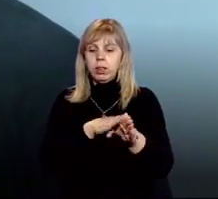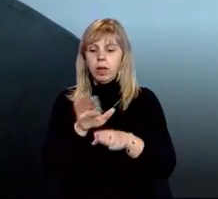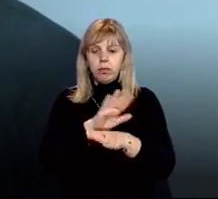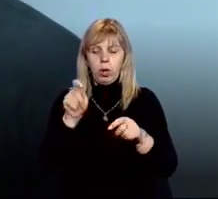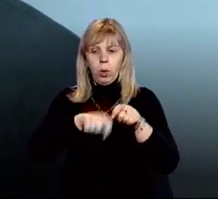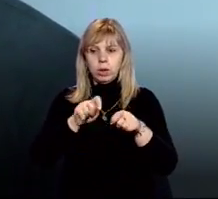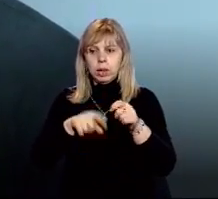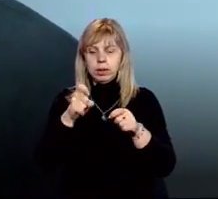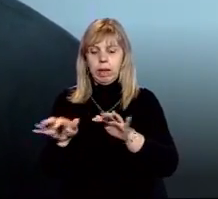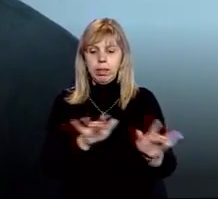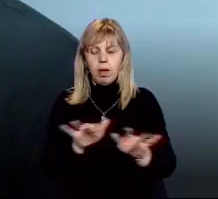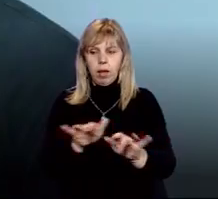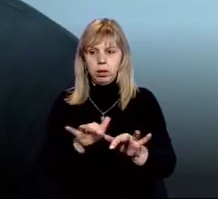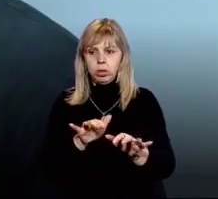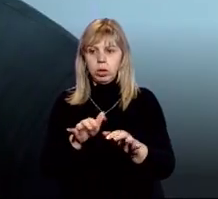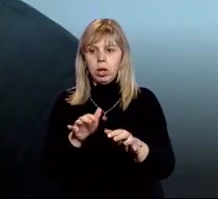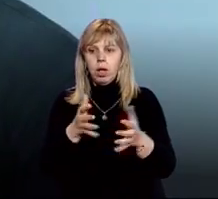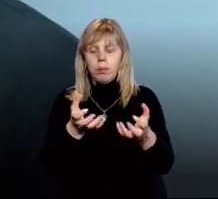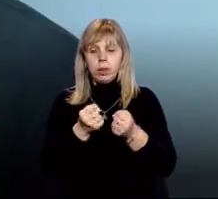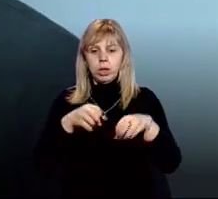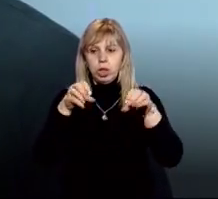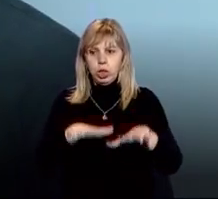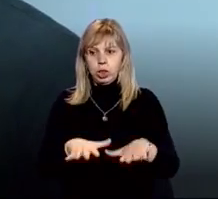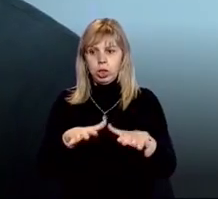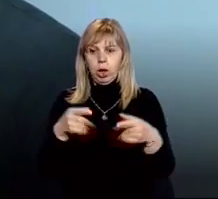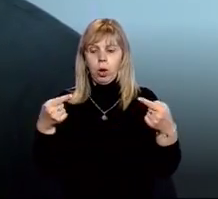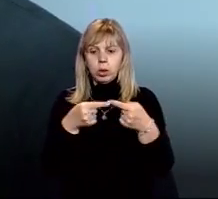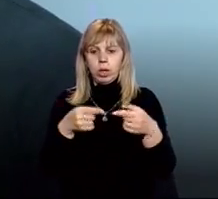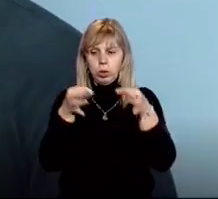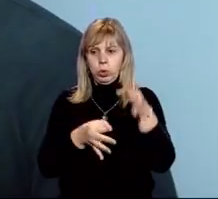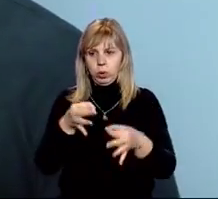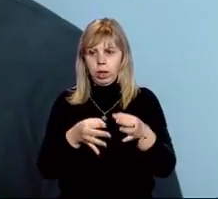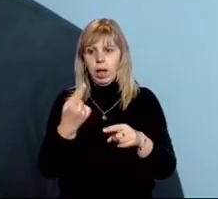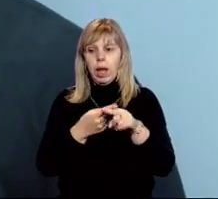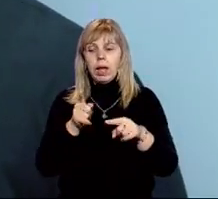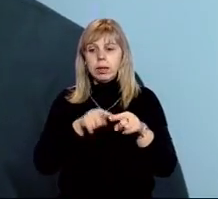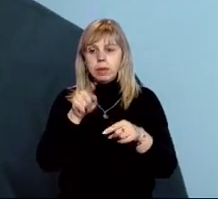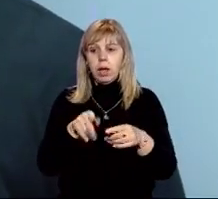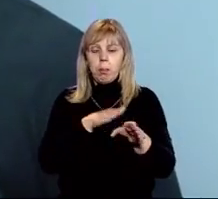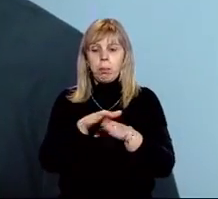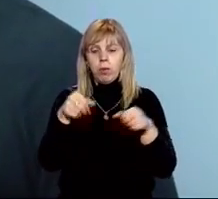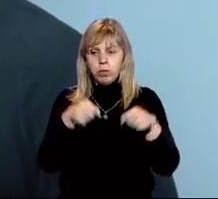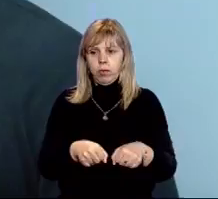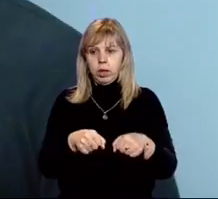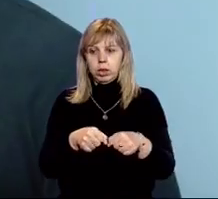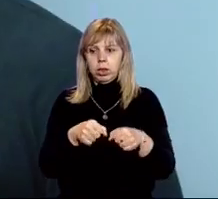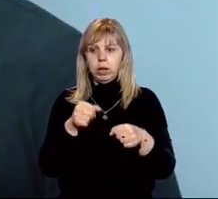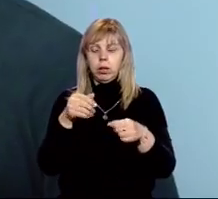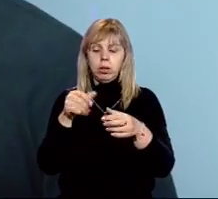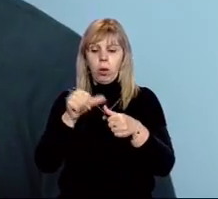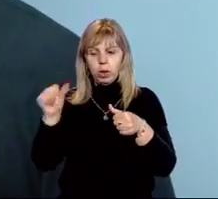контроль за діяльністю в прийнятті рішення конкретним суддею. Це повноваження відповідного